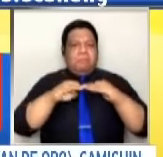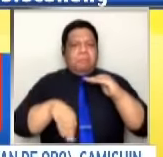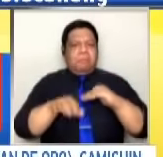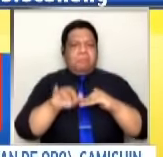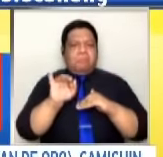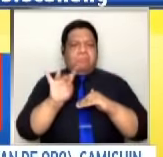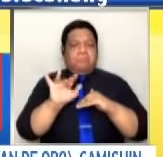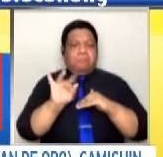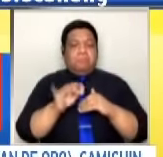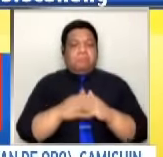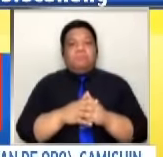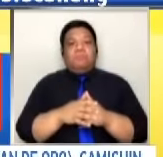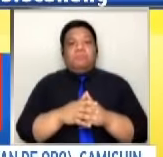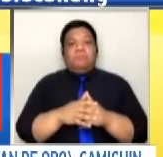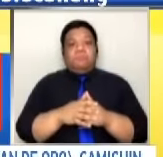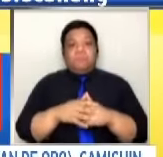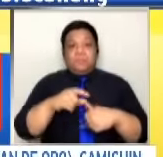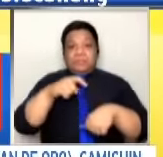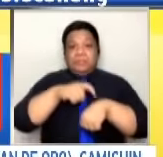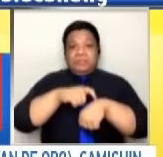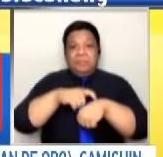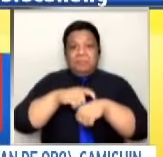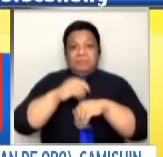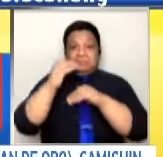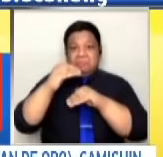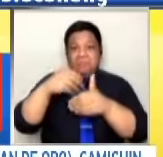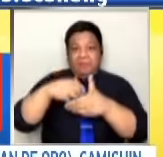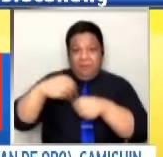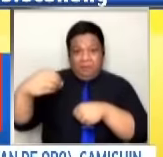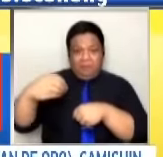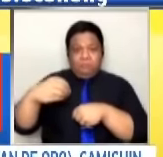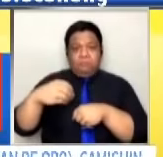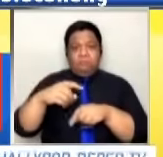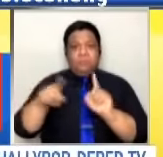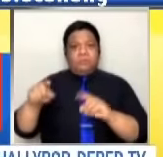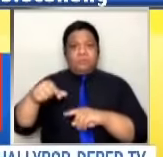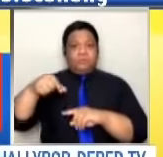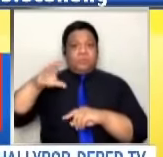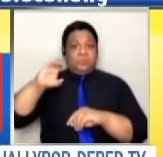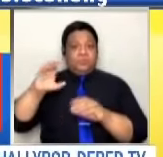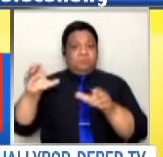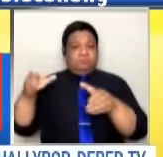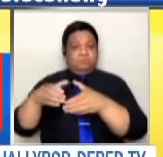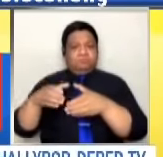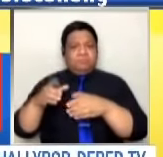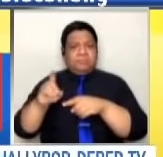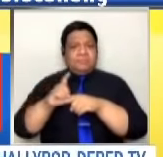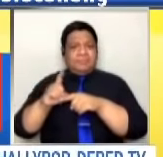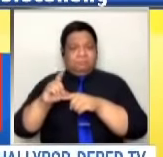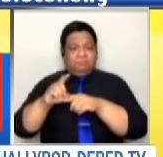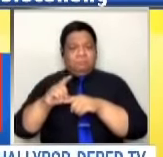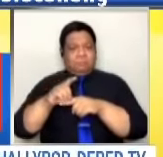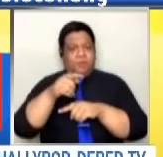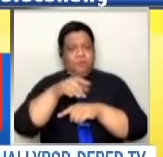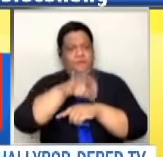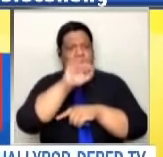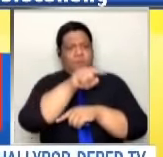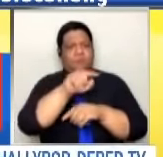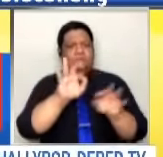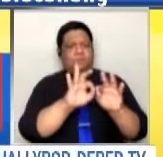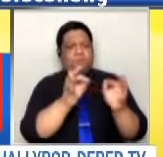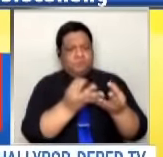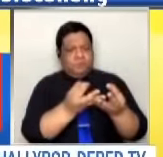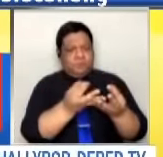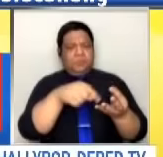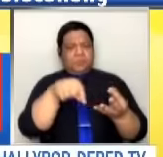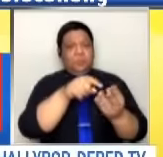Oras na ng curfew pero inabutan ng task force disiplina na nakatambay sa labas ang mag-anak na ito sa Barangay Balong Bato, Quezon City. Dalawa sa